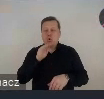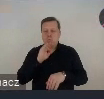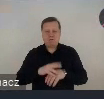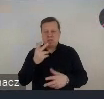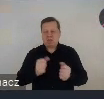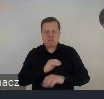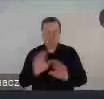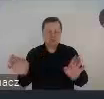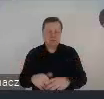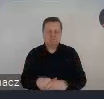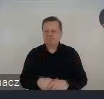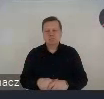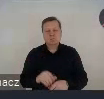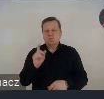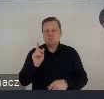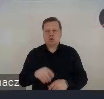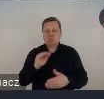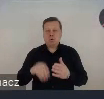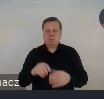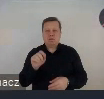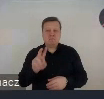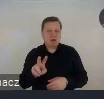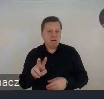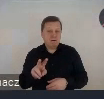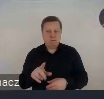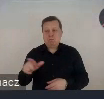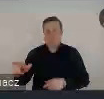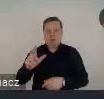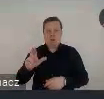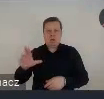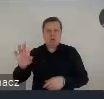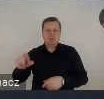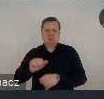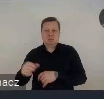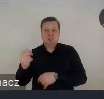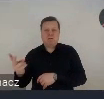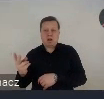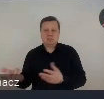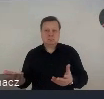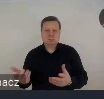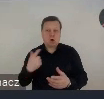umowy, są podpisane te osoby, które są w Krajowym Rejestrze Sądowym.